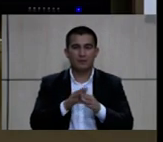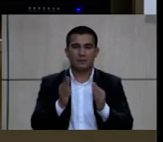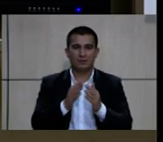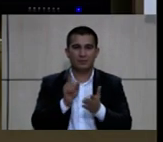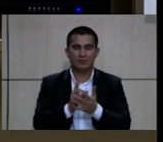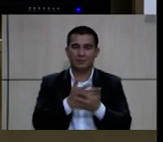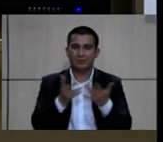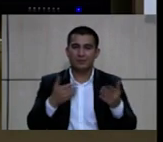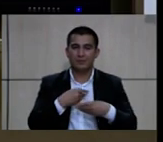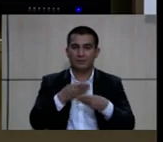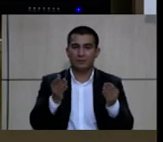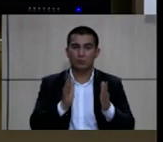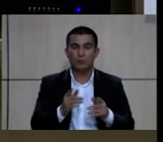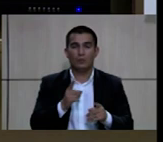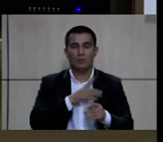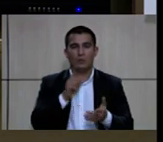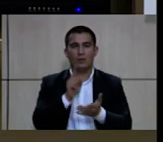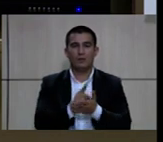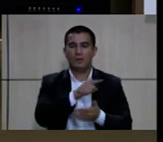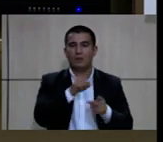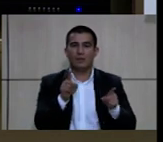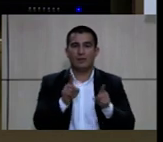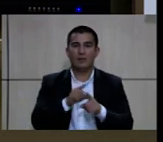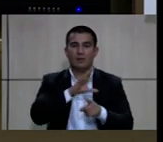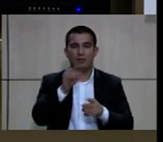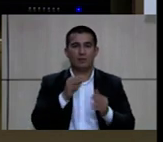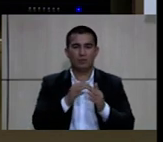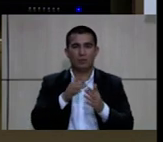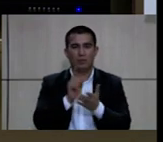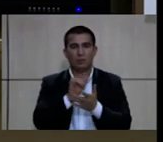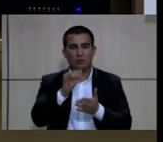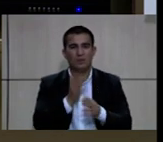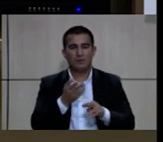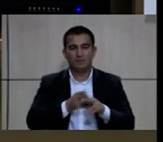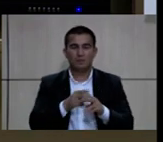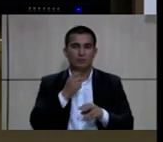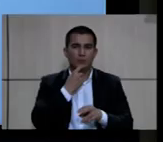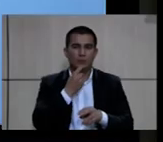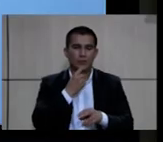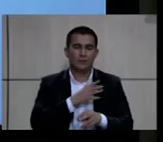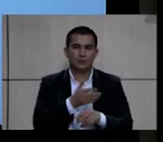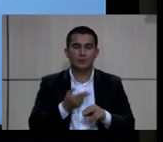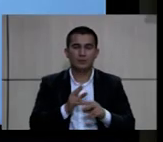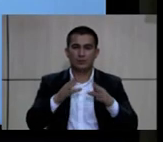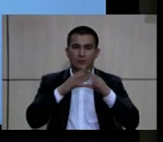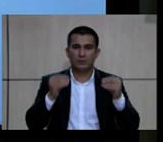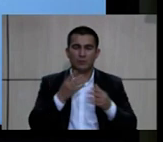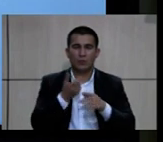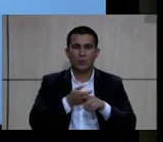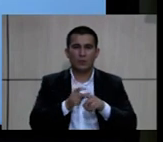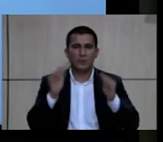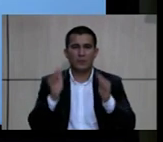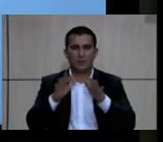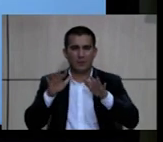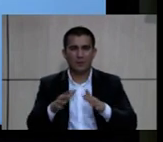uchun vazifalar berganda albatta bundan foydalanasiz. Demek sharti bilan tanishing. Uch burchakning eng kichik